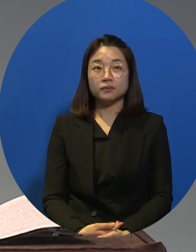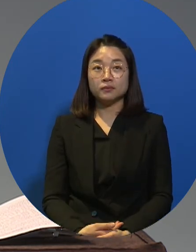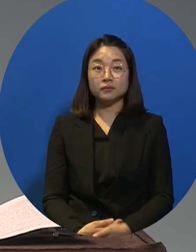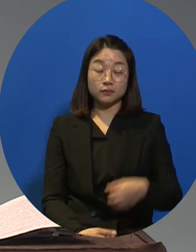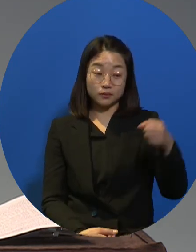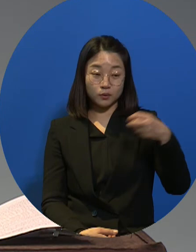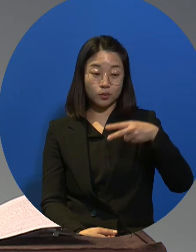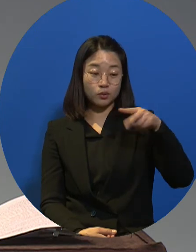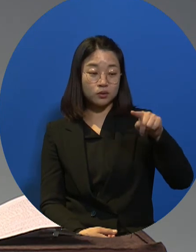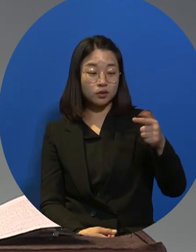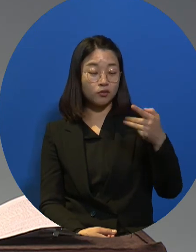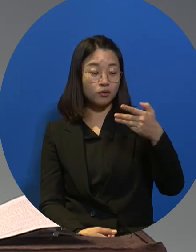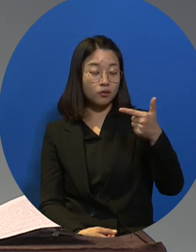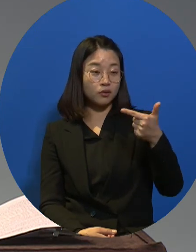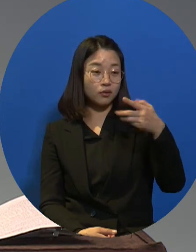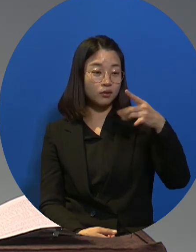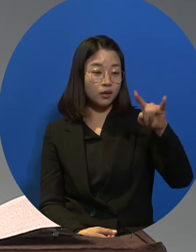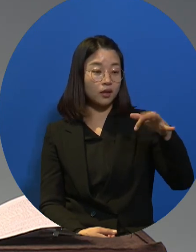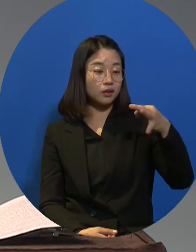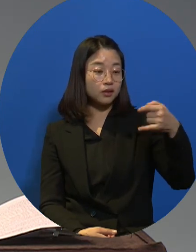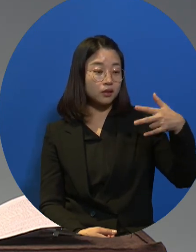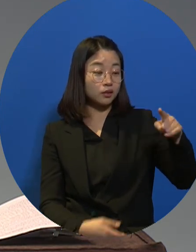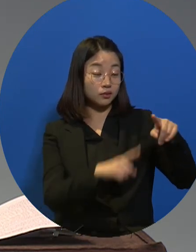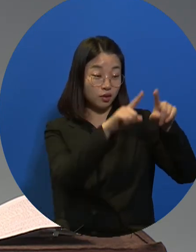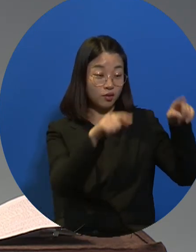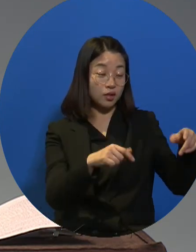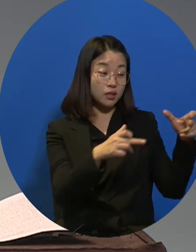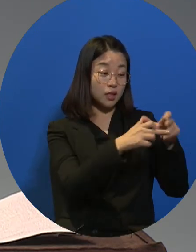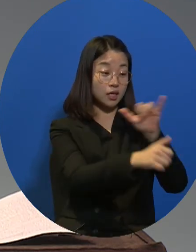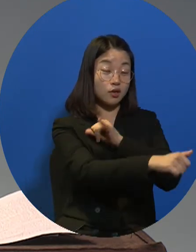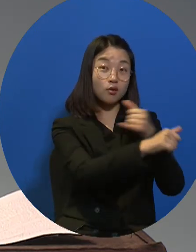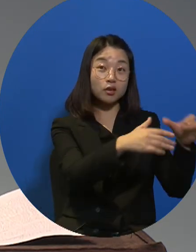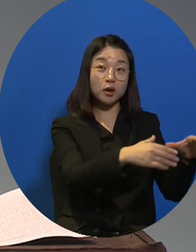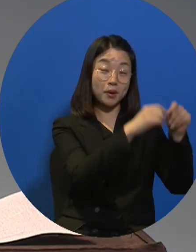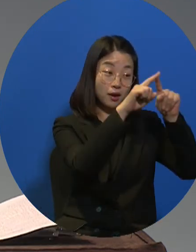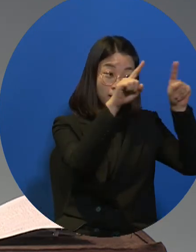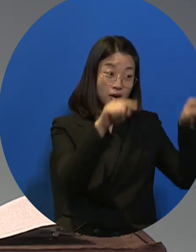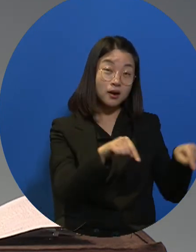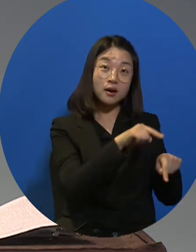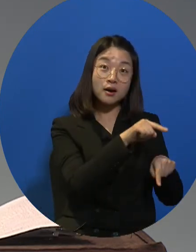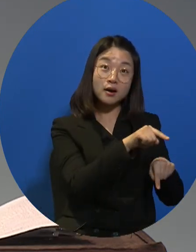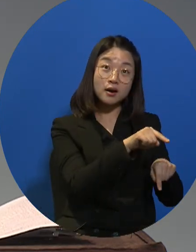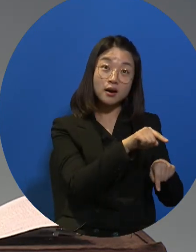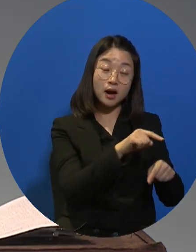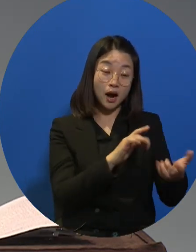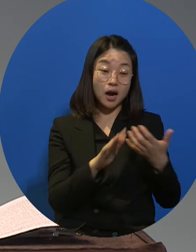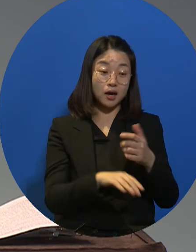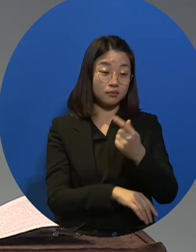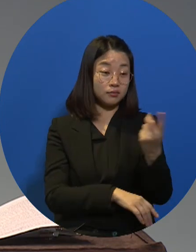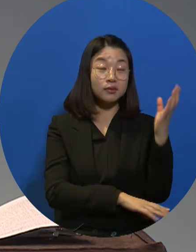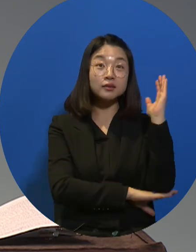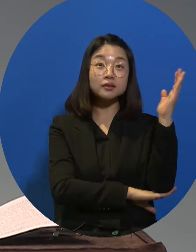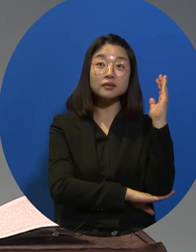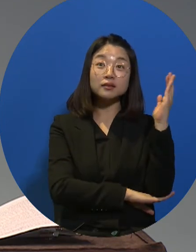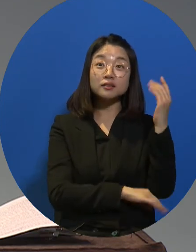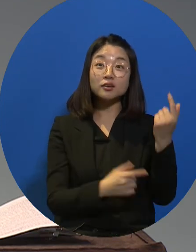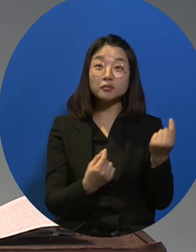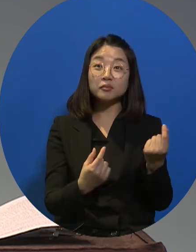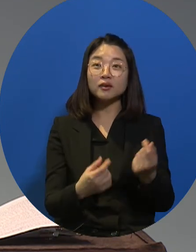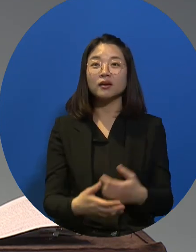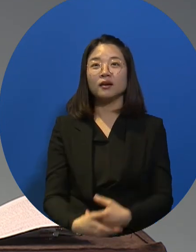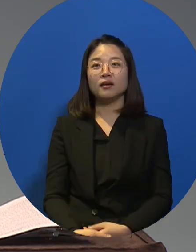선택의정서 비준 이후에 개인지정 제도를 활용 가능하다는 점을 앞서 말씀해 주신 토론자분들이 말씀해